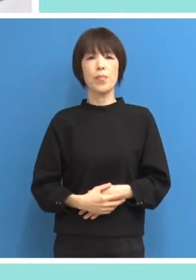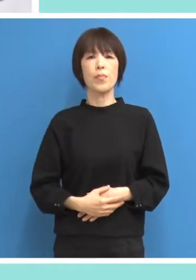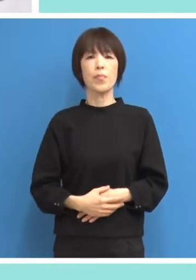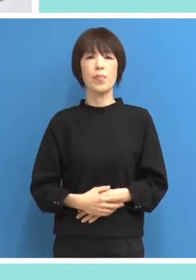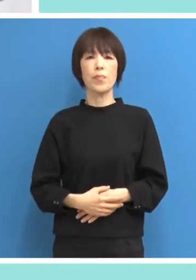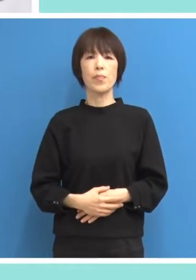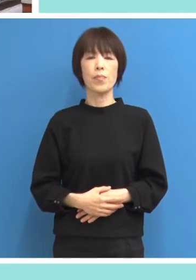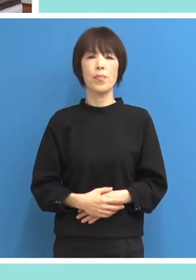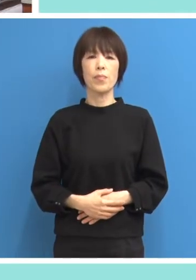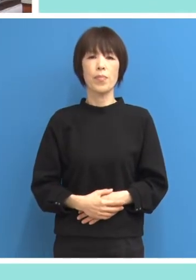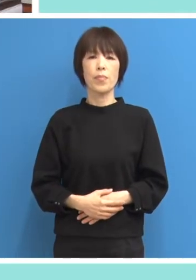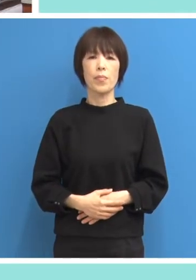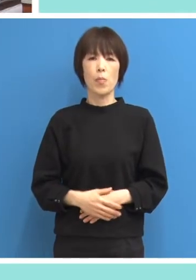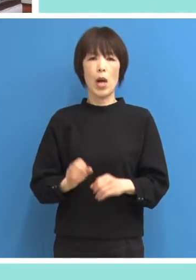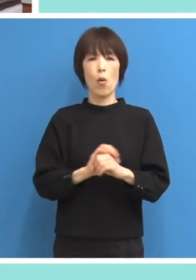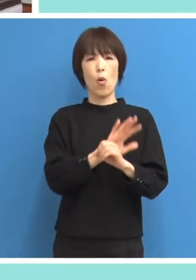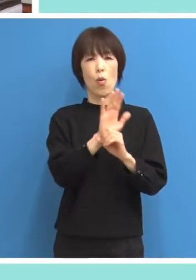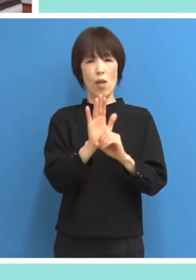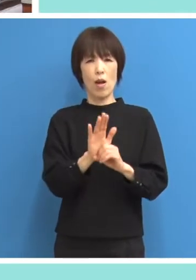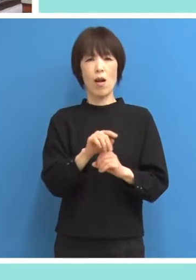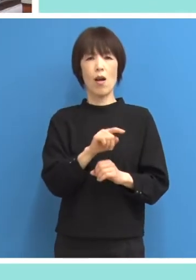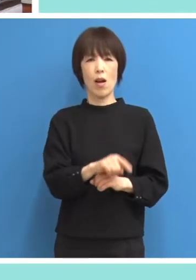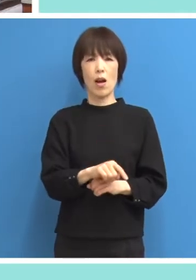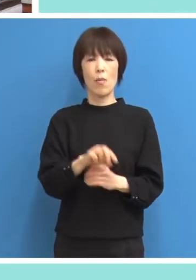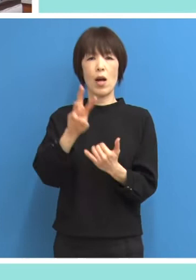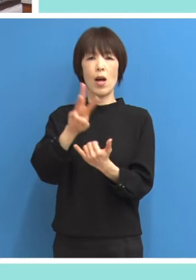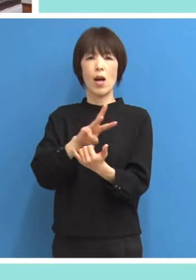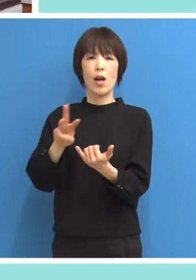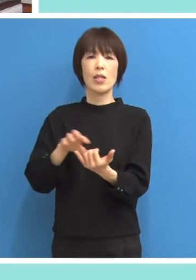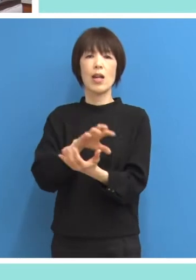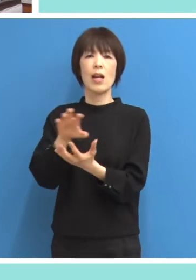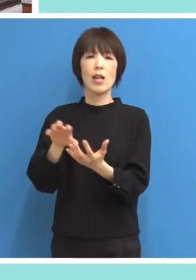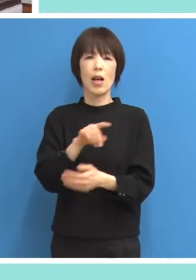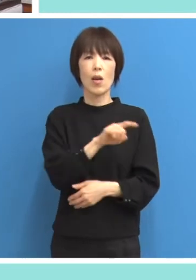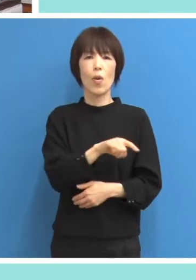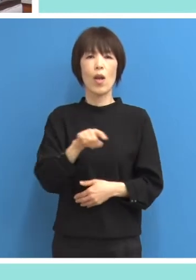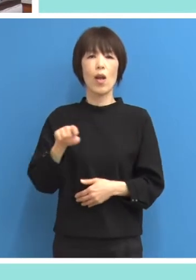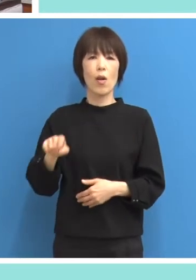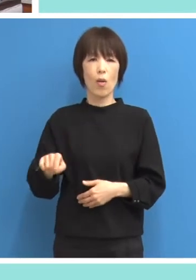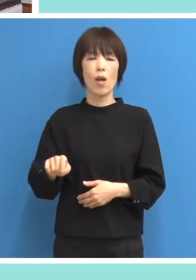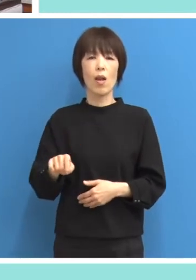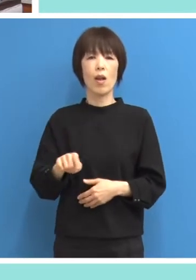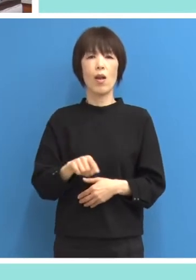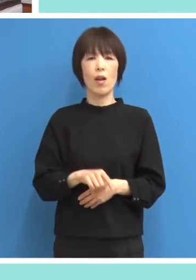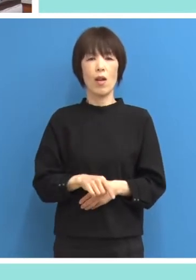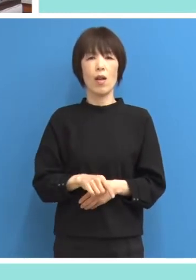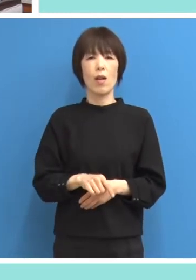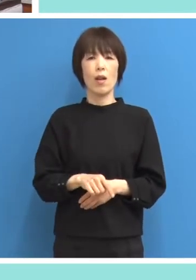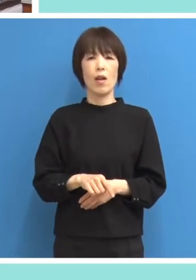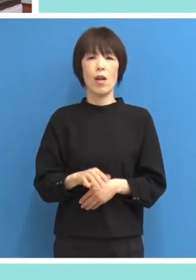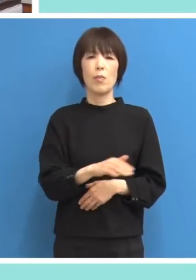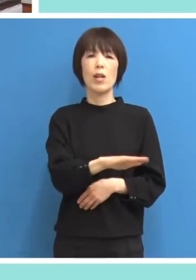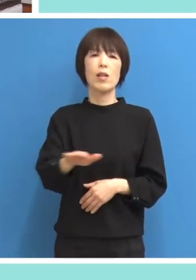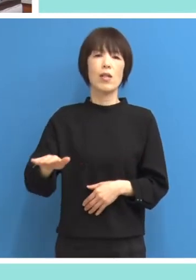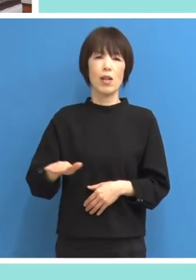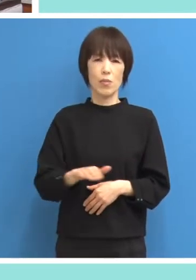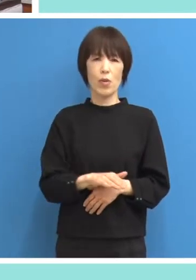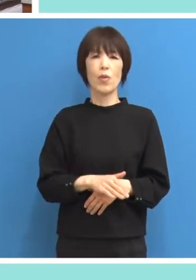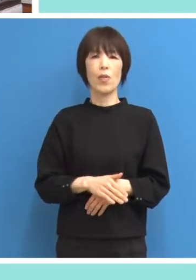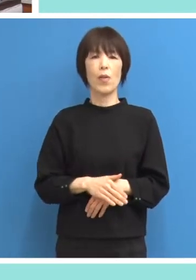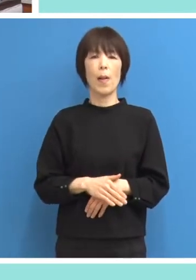です。コロナに対しても災害に対しても、本当にいろんな形の中で市民の皆